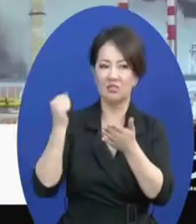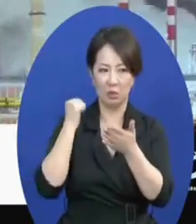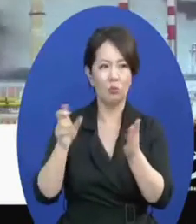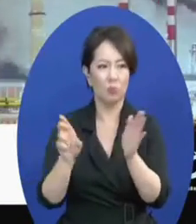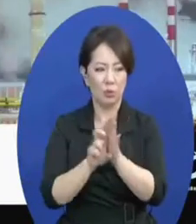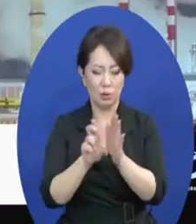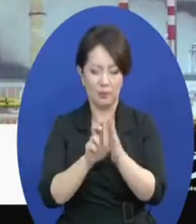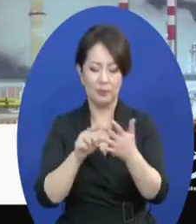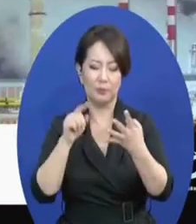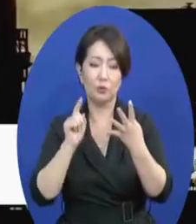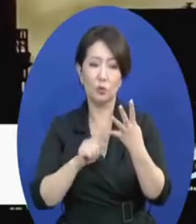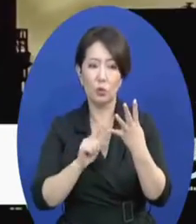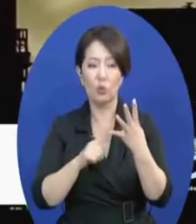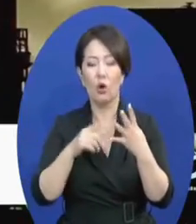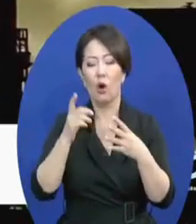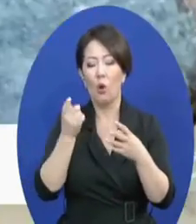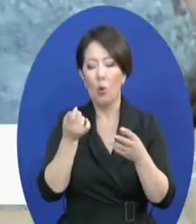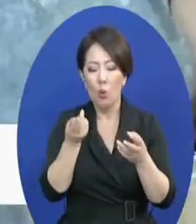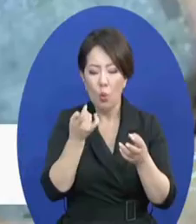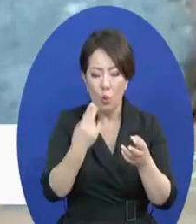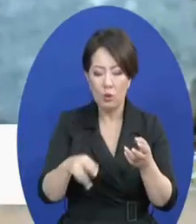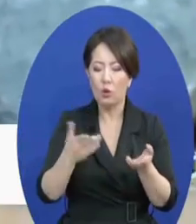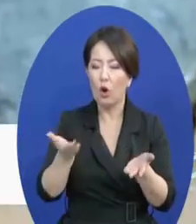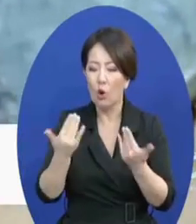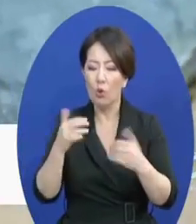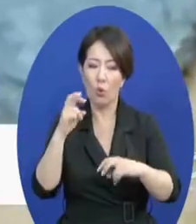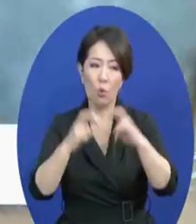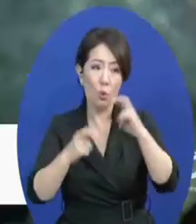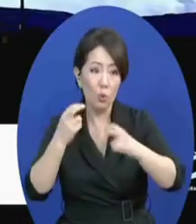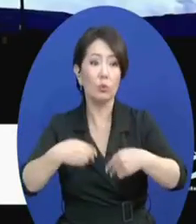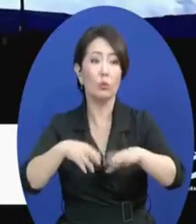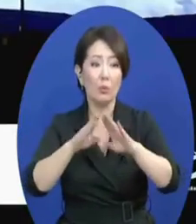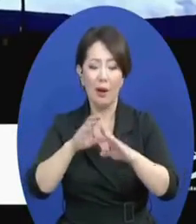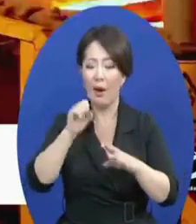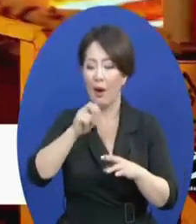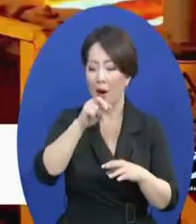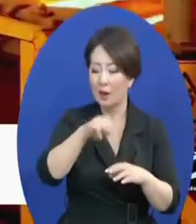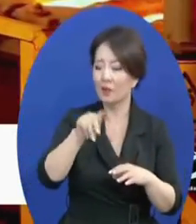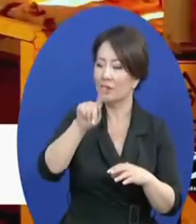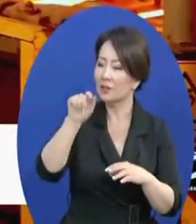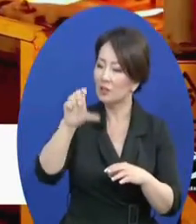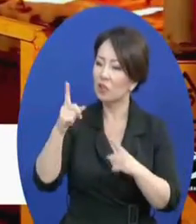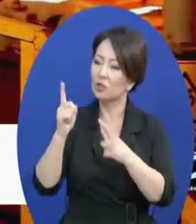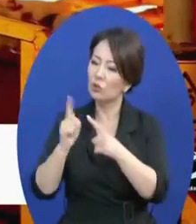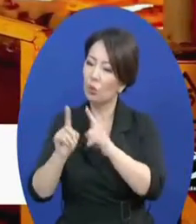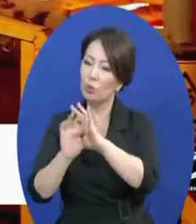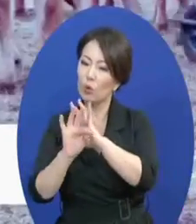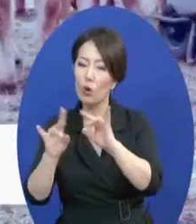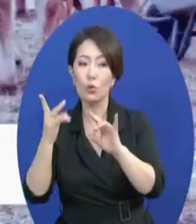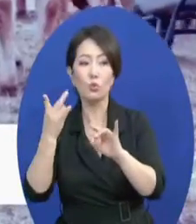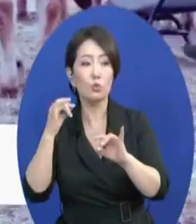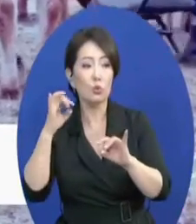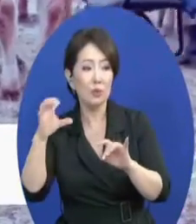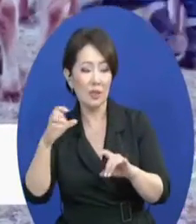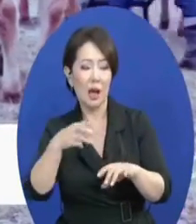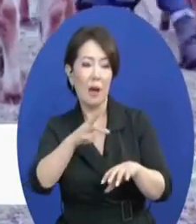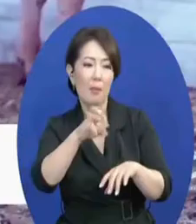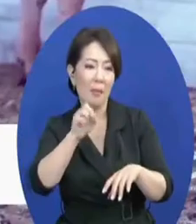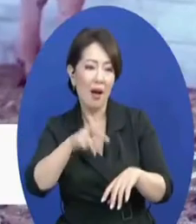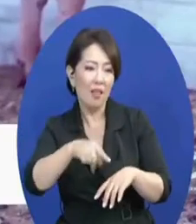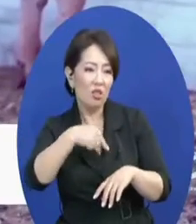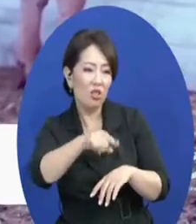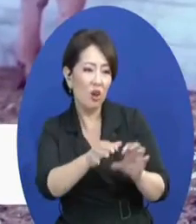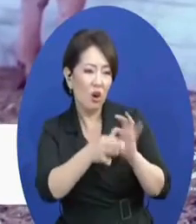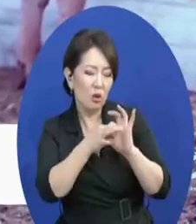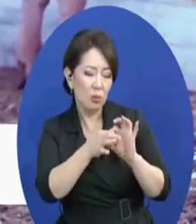Дээр None хангүүнгүүндэрүүдээг барж байгаа бол ныгд цэс, томғүр, нүүрс бол нны, басуд байглээн байлаг малын аралтой